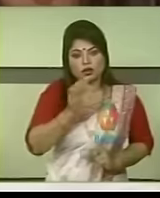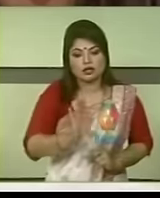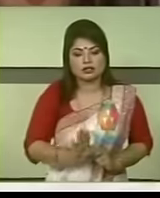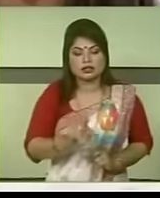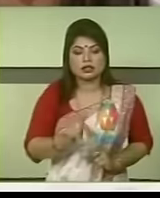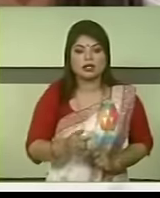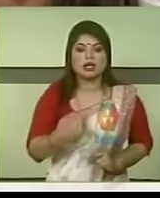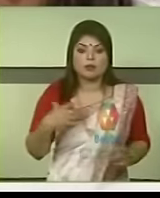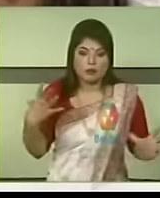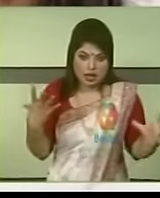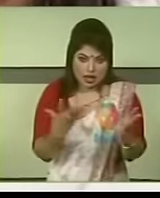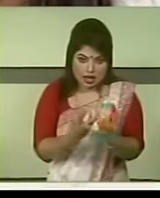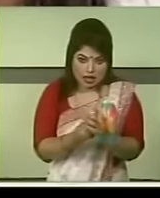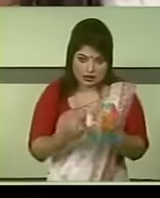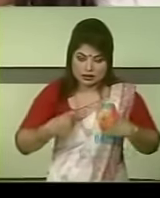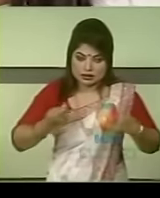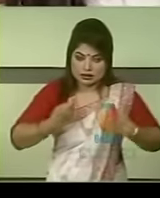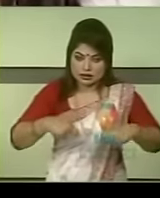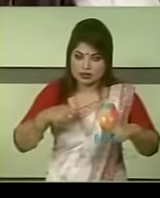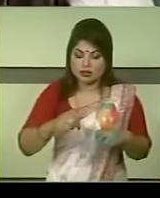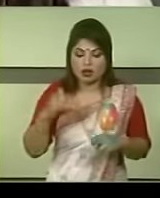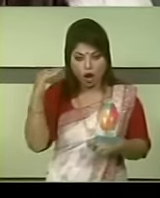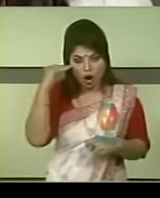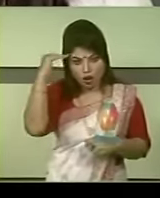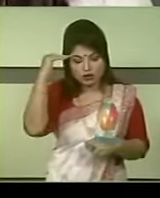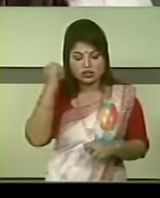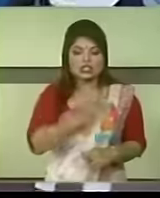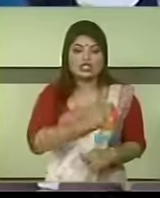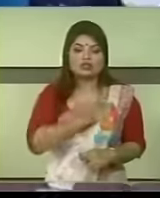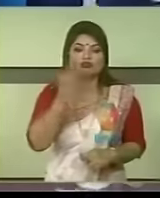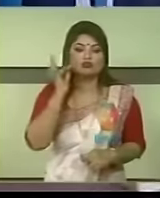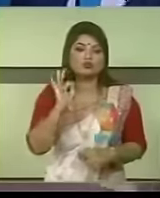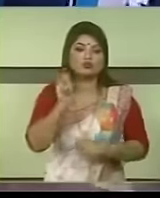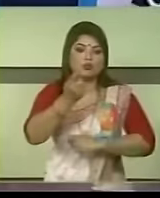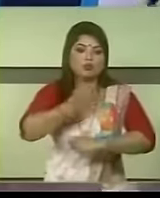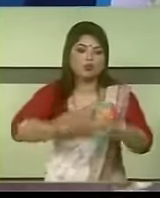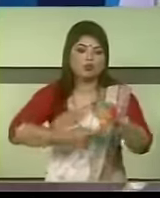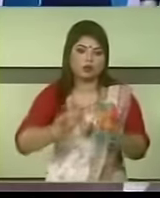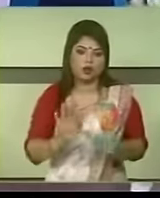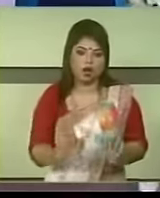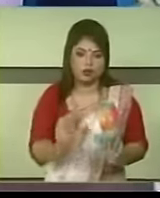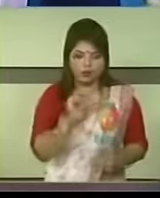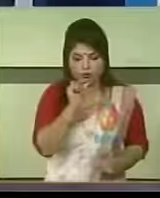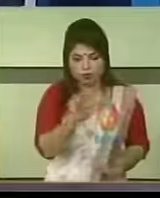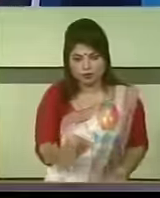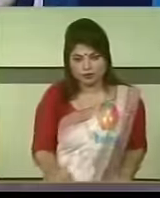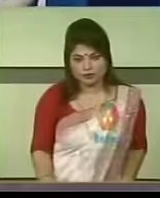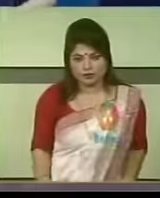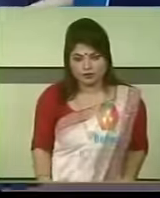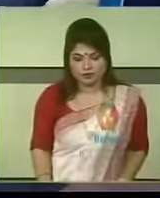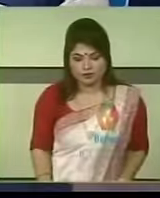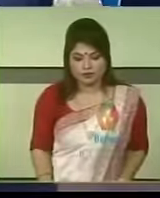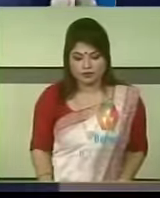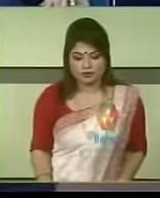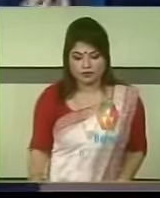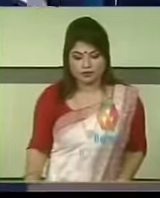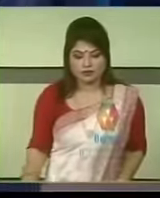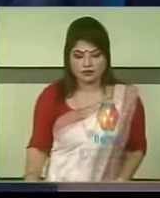মতো সকলের সম্মিলিত প্রয়াসই অটিস্টিক শিশুদের পরিপূর্ণ জীবন উপহার দেবে এমনটাই অভিমত সংশ্লিষ্টদের।